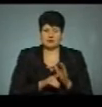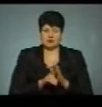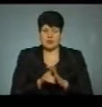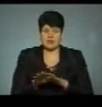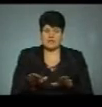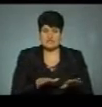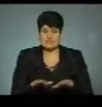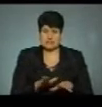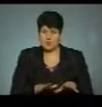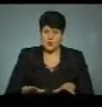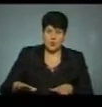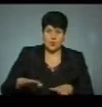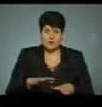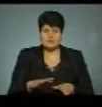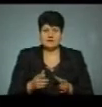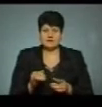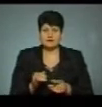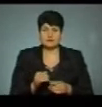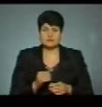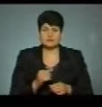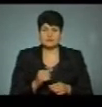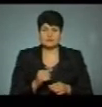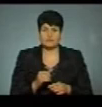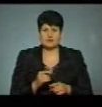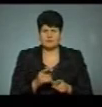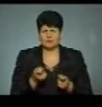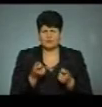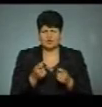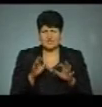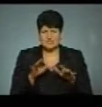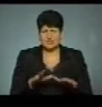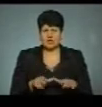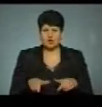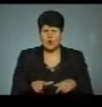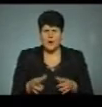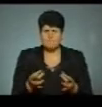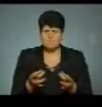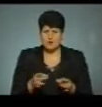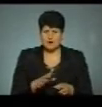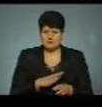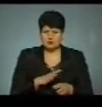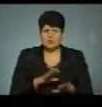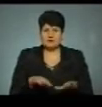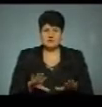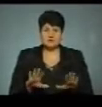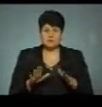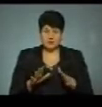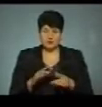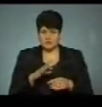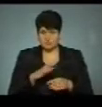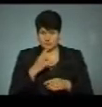слизькій дорозі. Власне, дійсно, перед тим впав невеликий сніг, дорога була мокра і на місці події слідчі